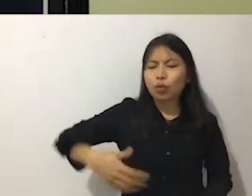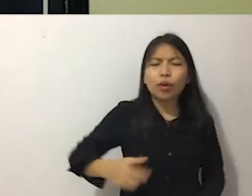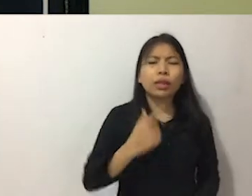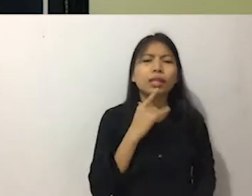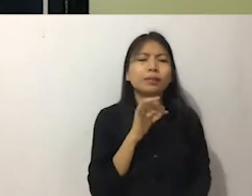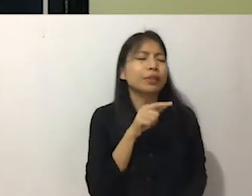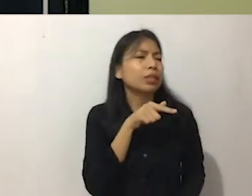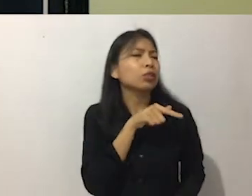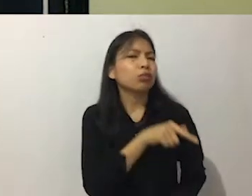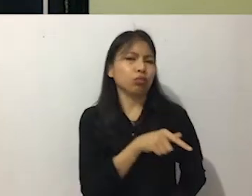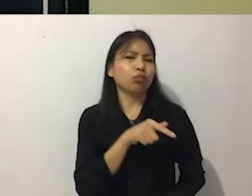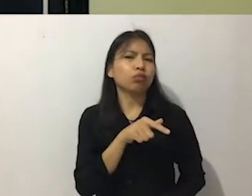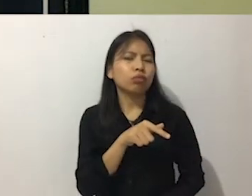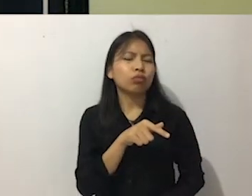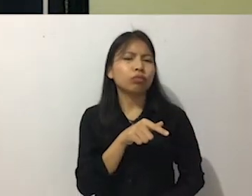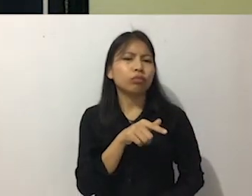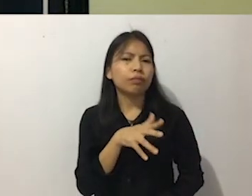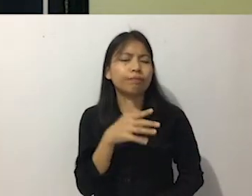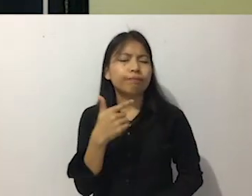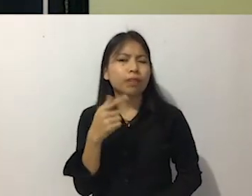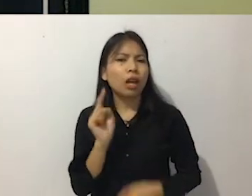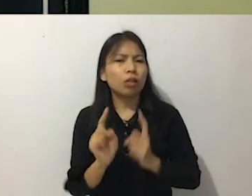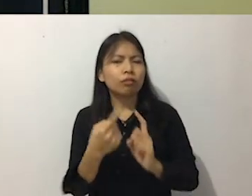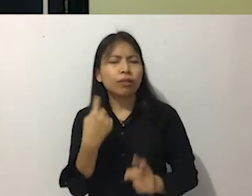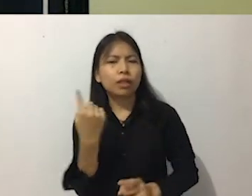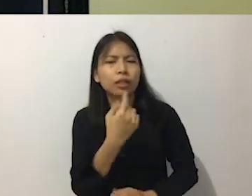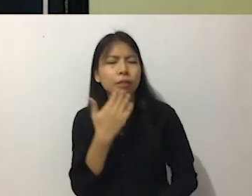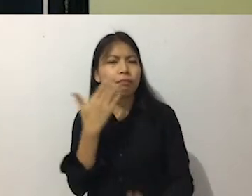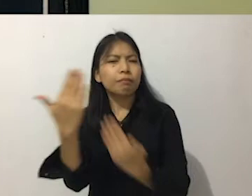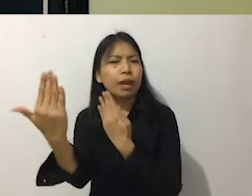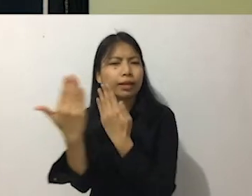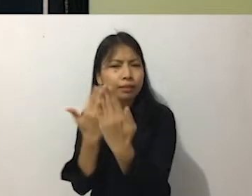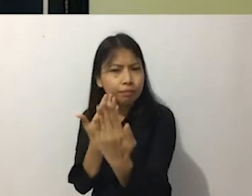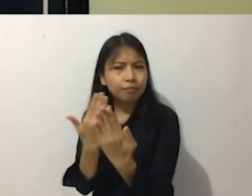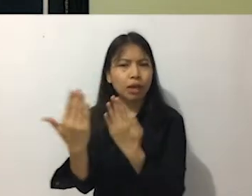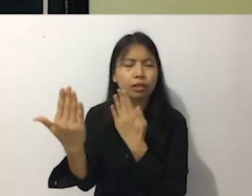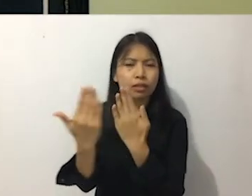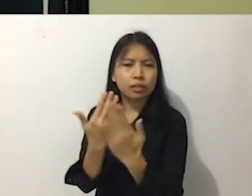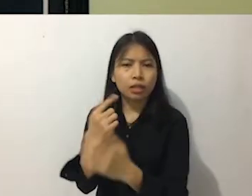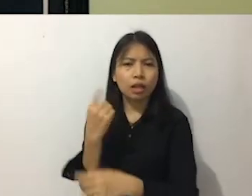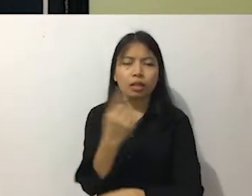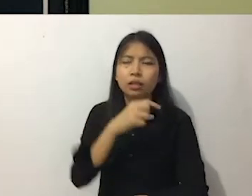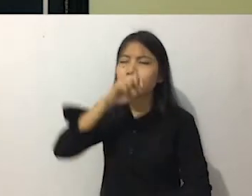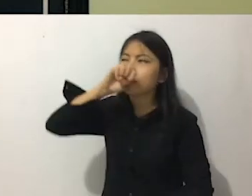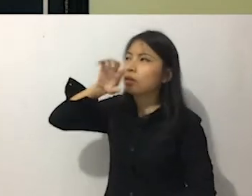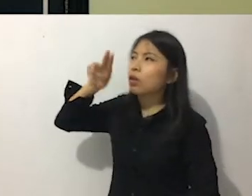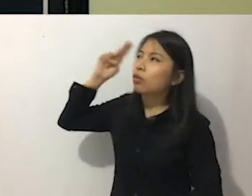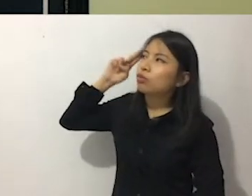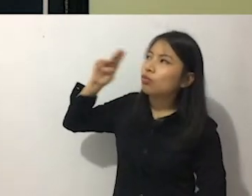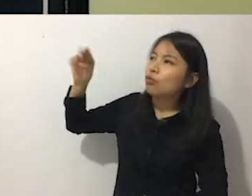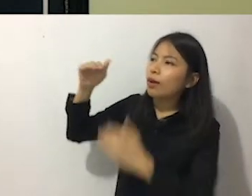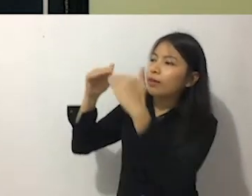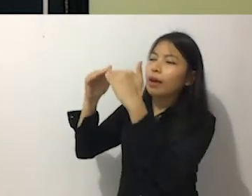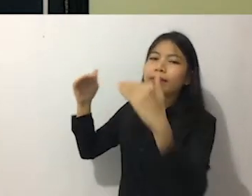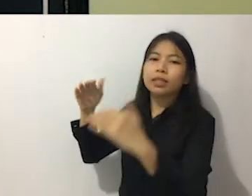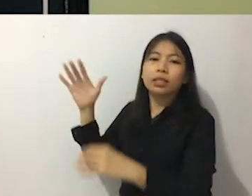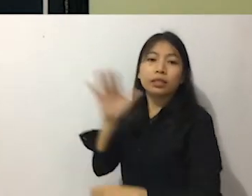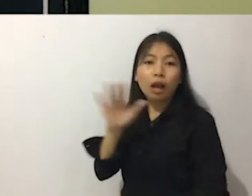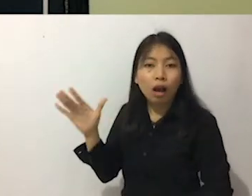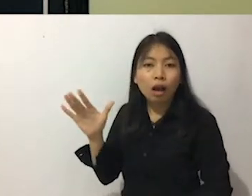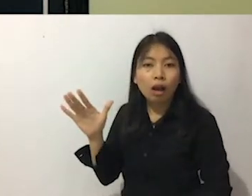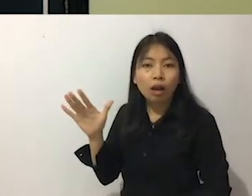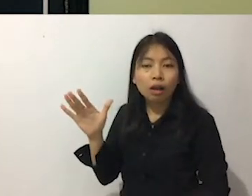Tatkala kita membanding-bandingkan, kita bisa berkata Tuhan itu tidak adil. Padahal